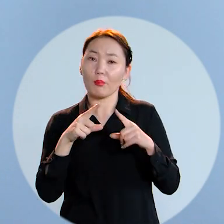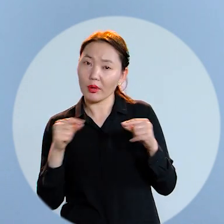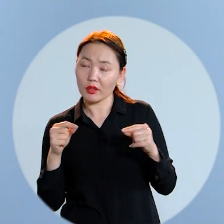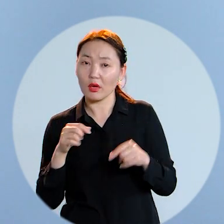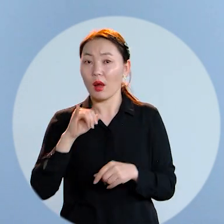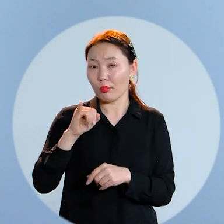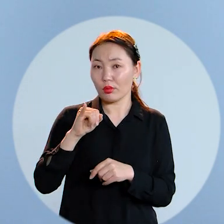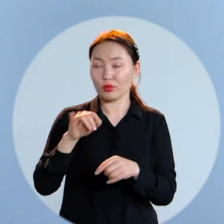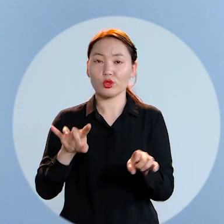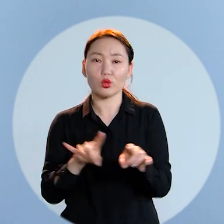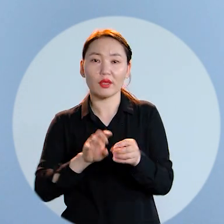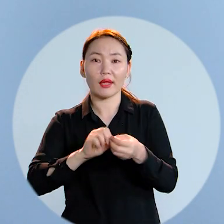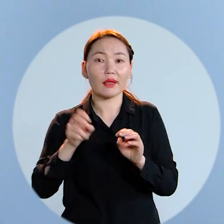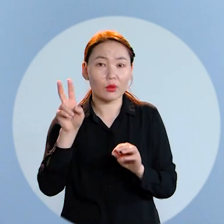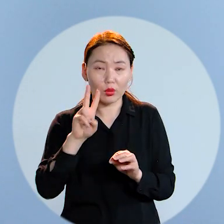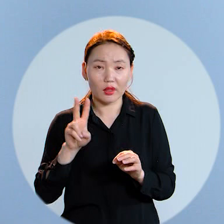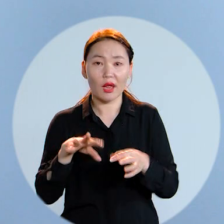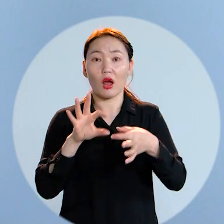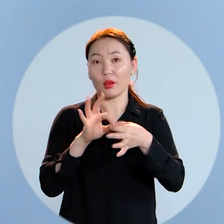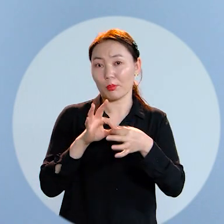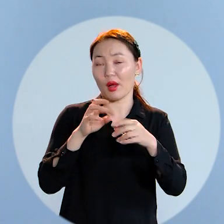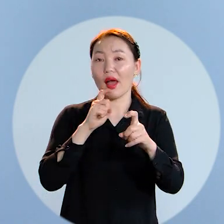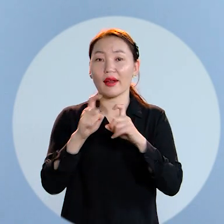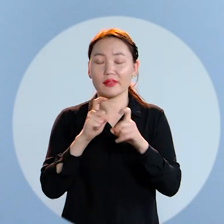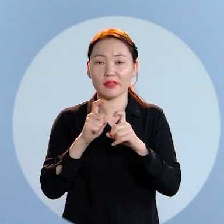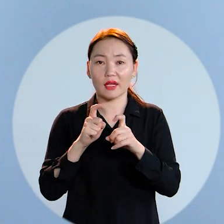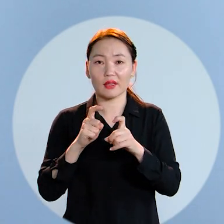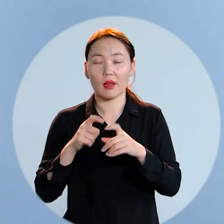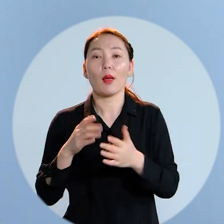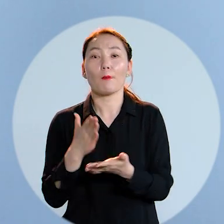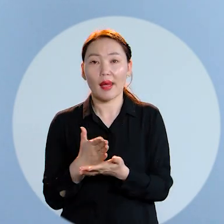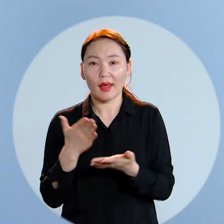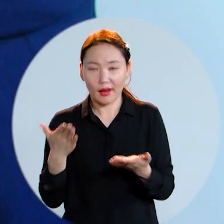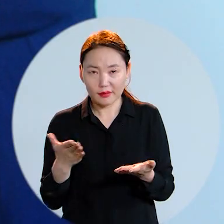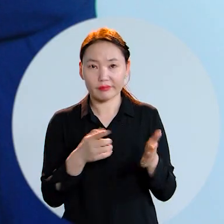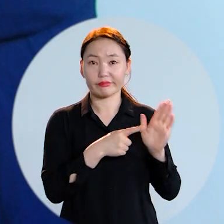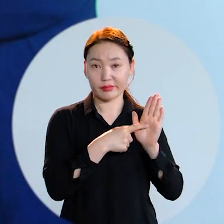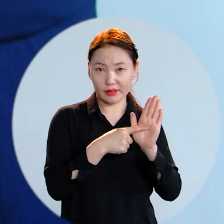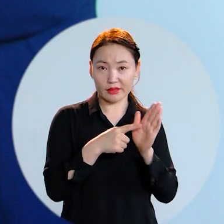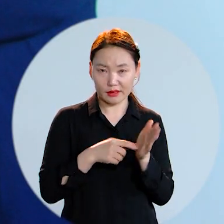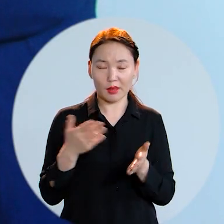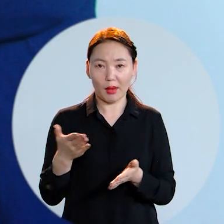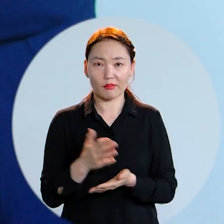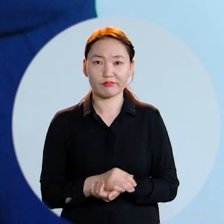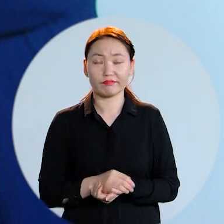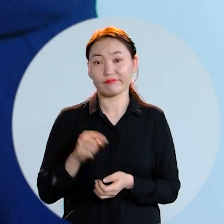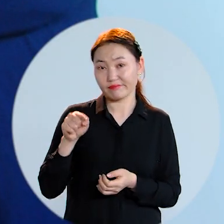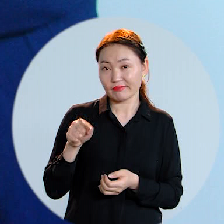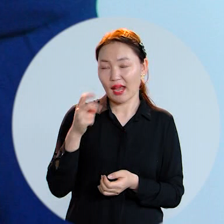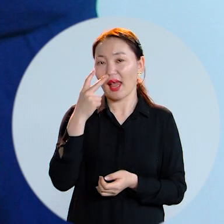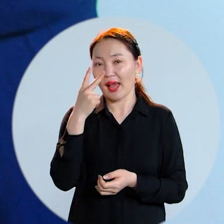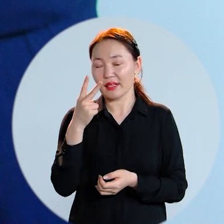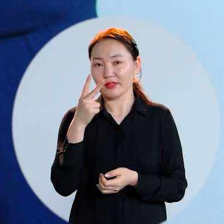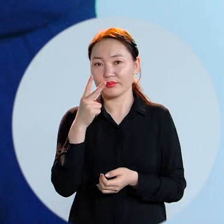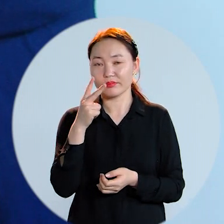одоо хоёлаа ийм холбоо харилцаатай баяа гэдгээрээ ойлголцвол маш сайн. Ерөнхийдөө бол эндээс харахад тушаа